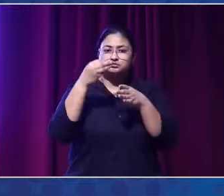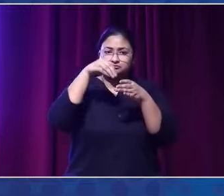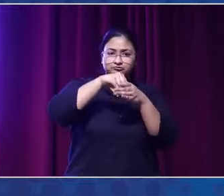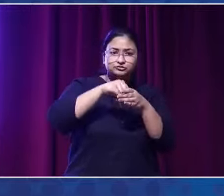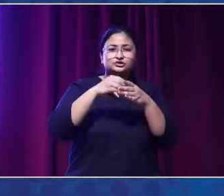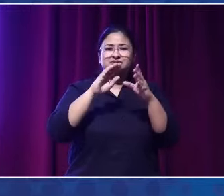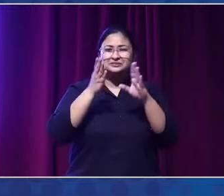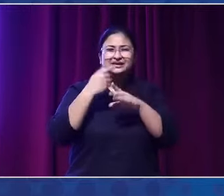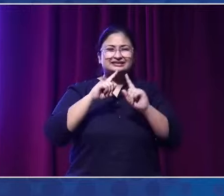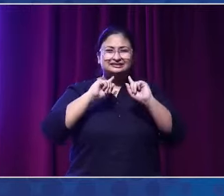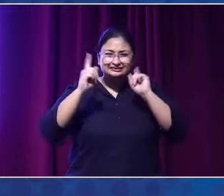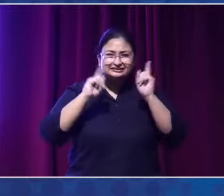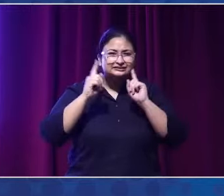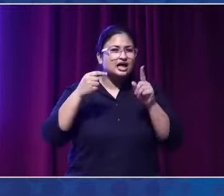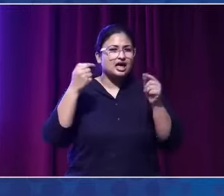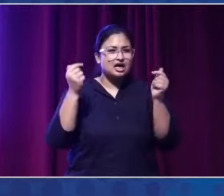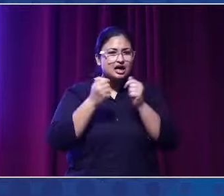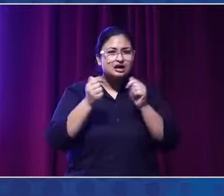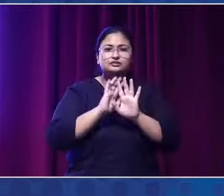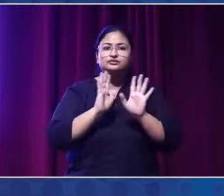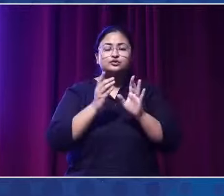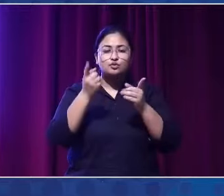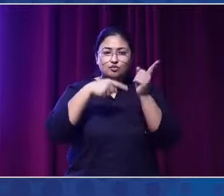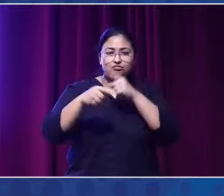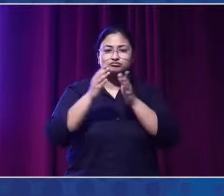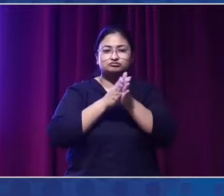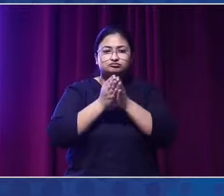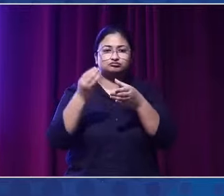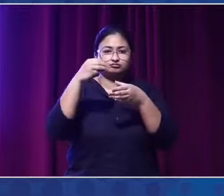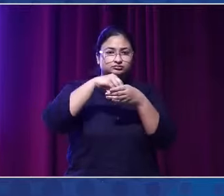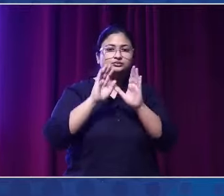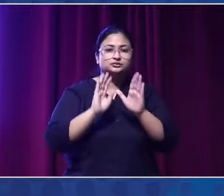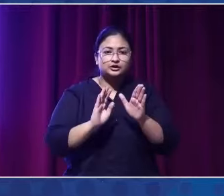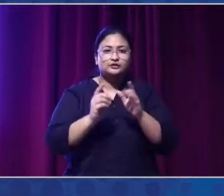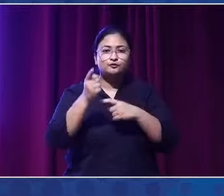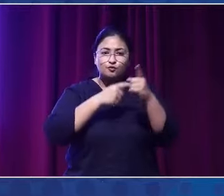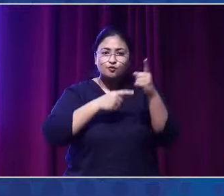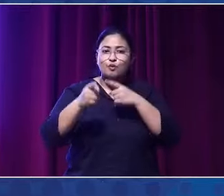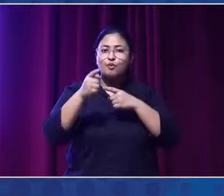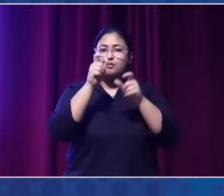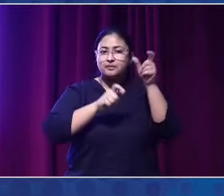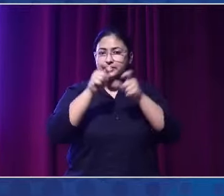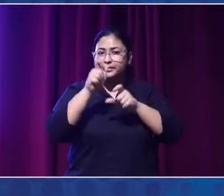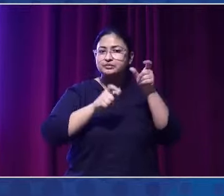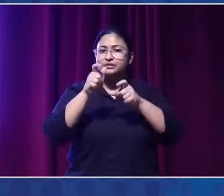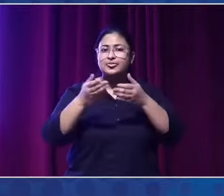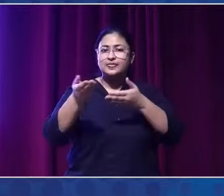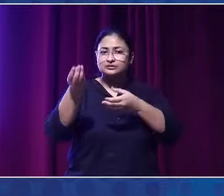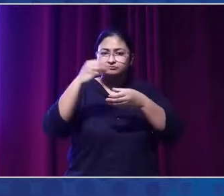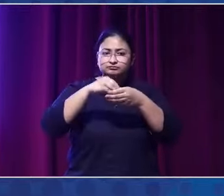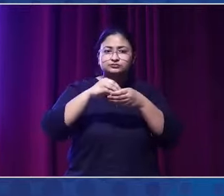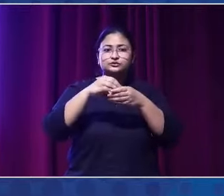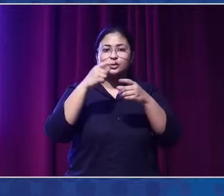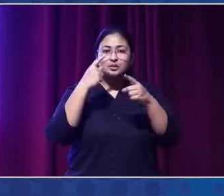बदले कुछ का काम वो है कुछ का काम पार्टिसिपेट करना है सीरियसली उन्होंने पार्टिसिपेट किया और जिसकी वजह से ये